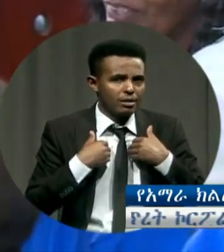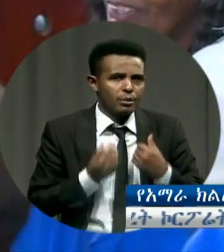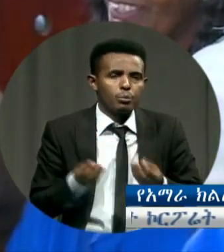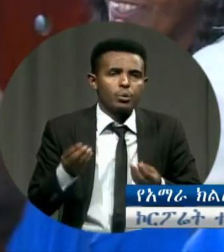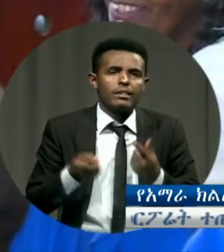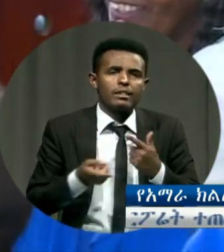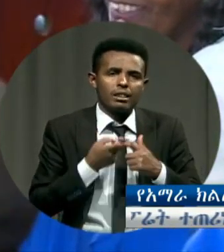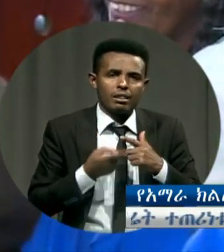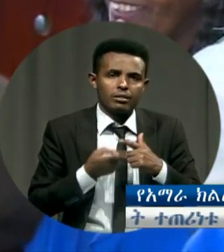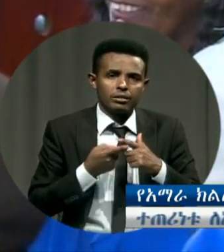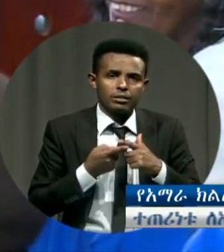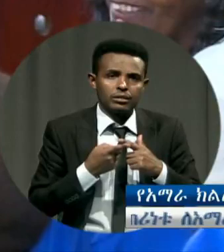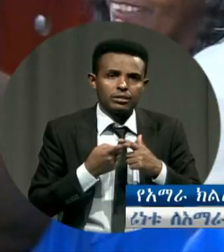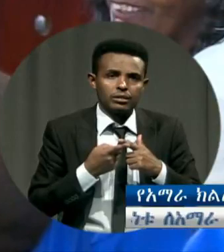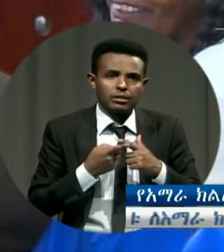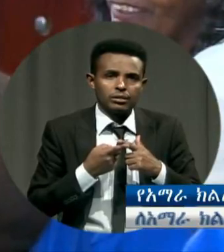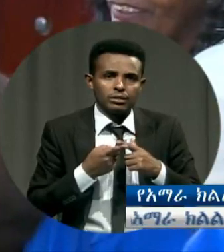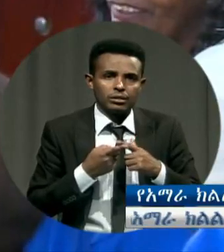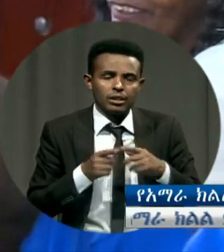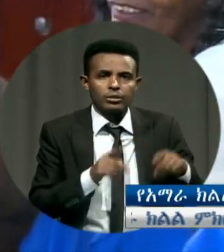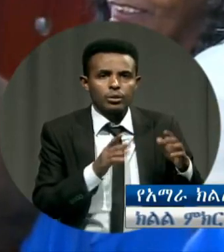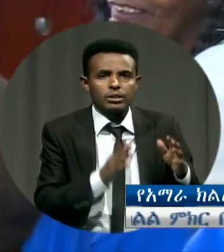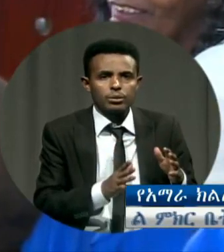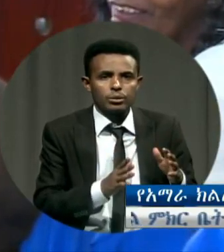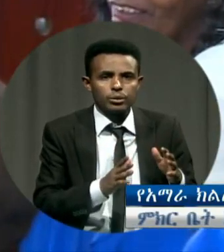ሁለተኛ አግሬሲቭ ስላርሶ አደረች